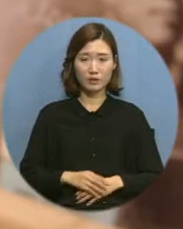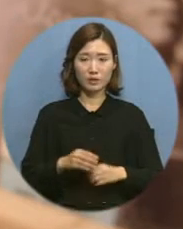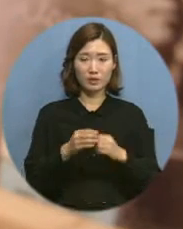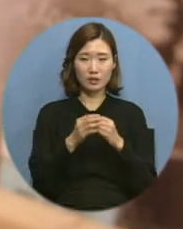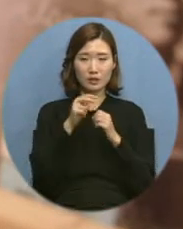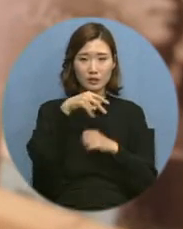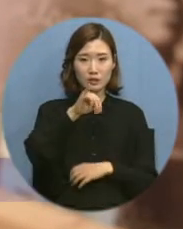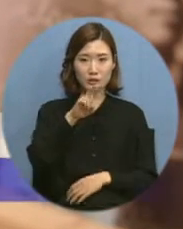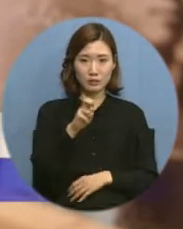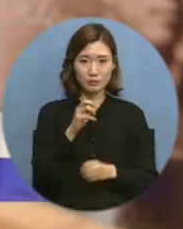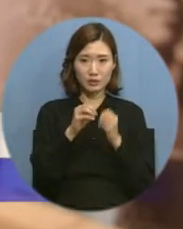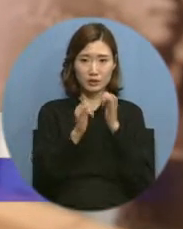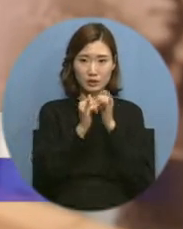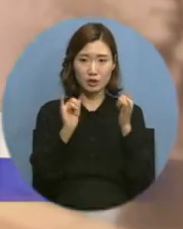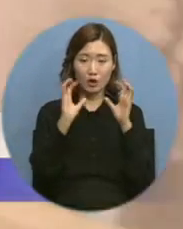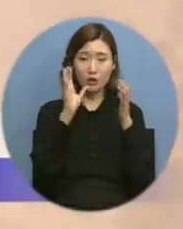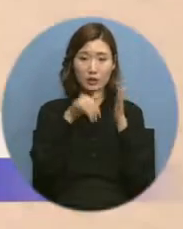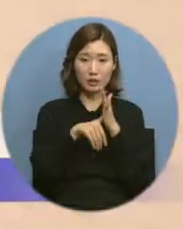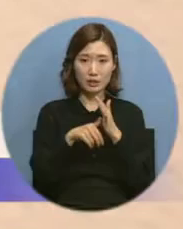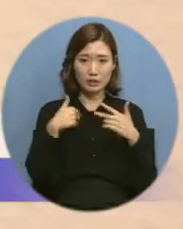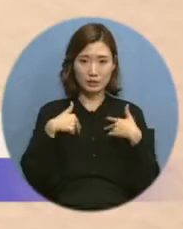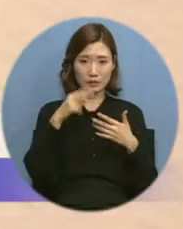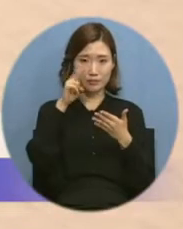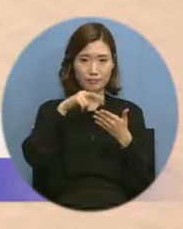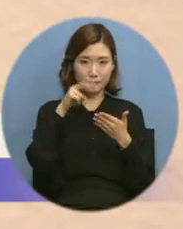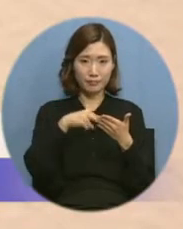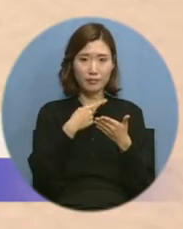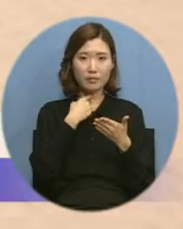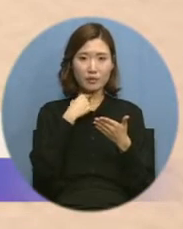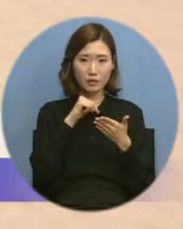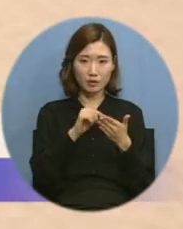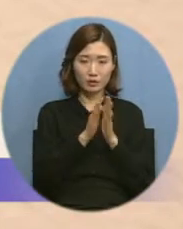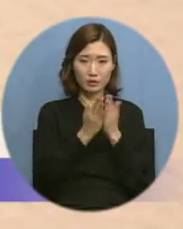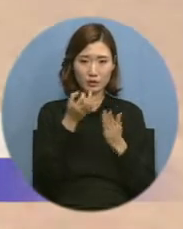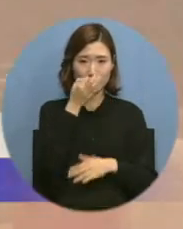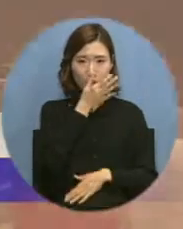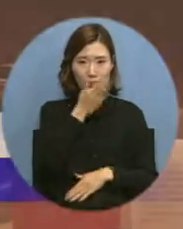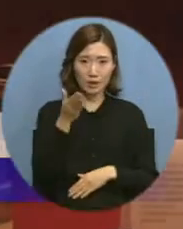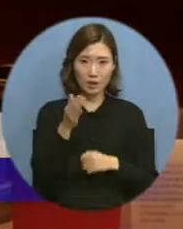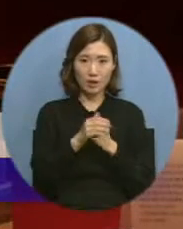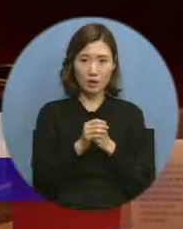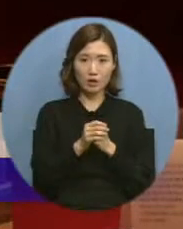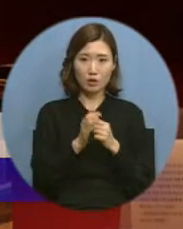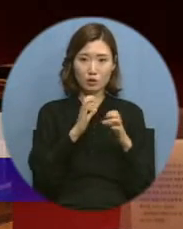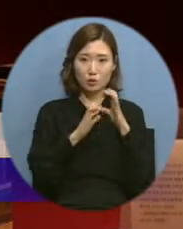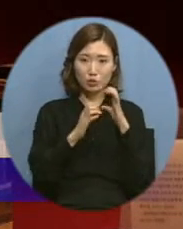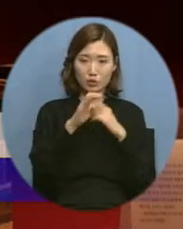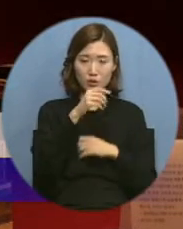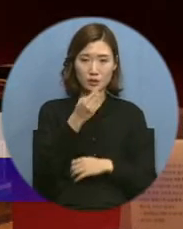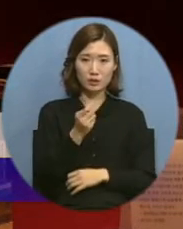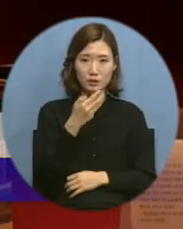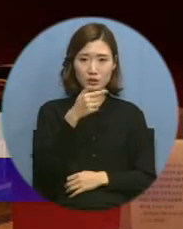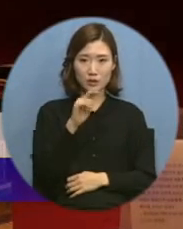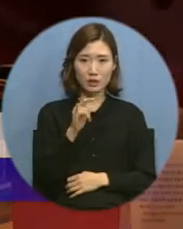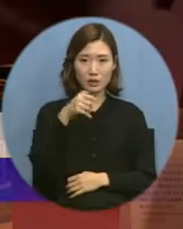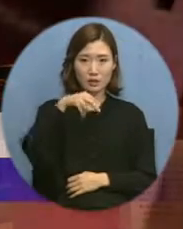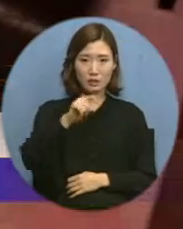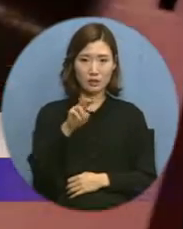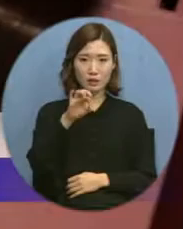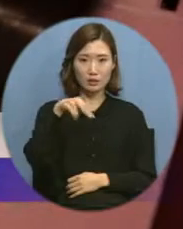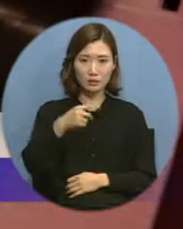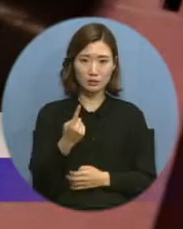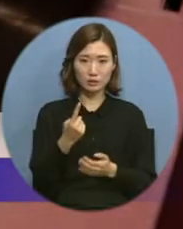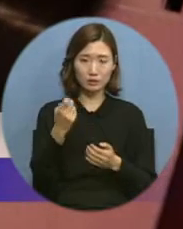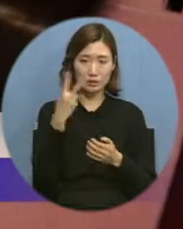신경림 시인이 어린 시절부터 즐겨 읽은 책이 전시되고 문인들과 교류한 음악다방인 르네상스가 재구성됐습니다.